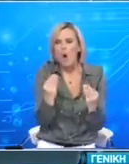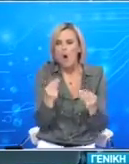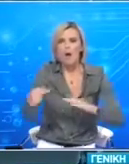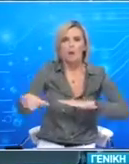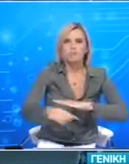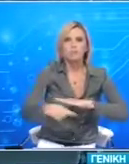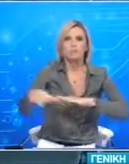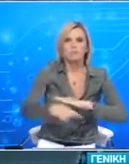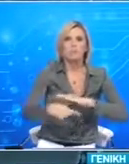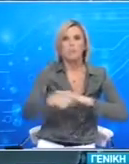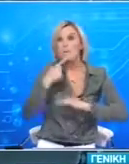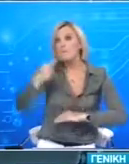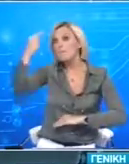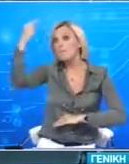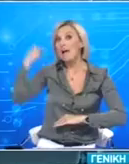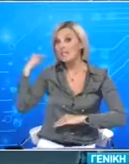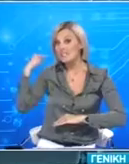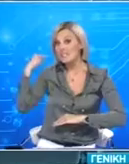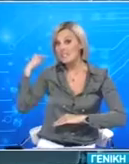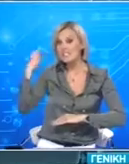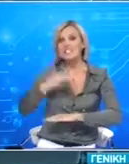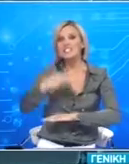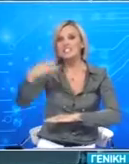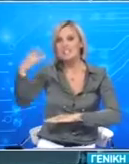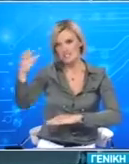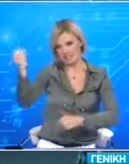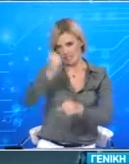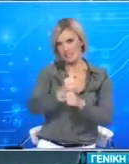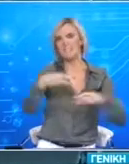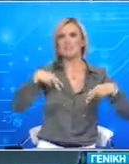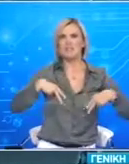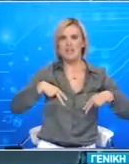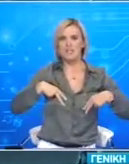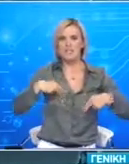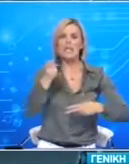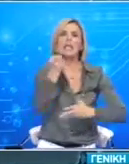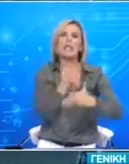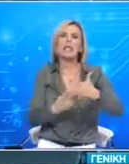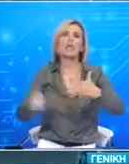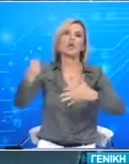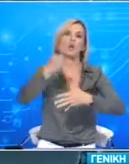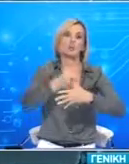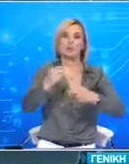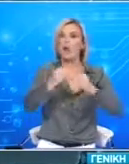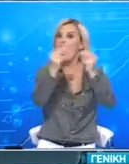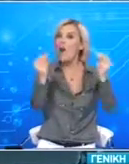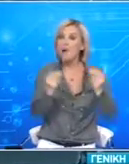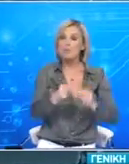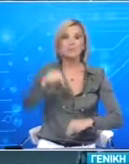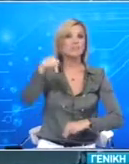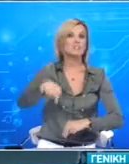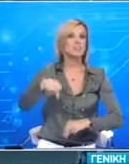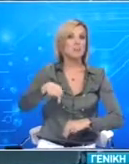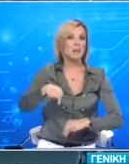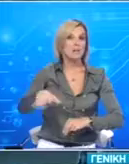αντίστοιχη περίοδο πέρυσι του ΣΥΡΙΖΑ είχαν φύγει 3.101. Αποτέλεσμα, η Μόρια σήμερα να έχει 12.700